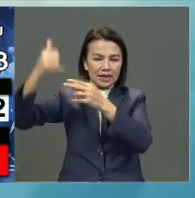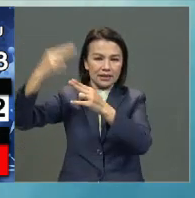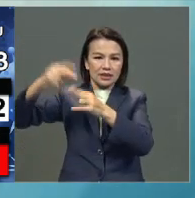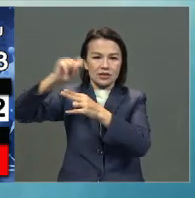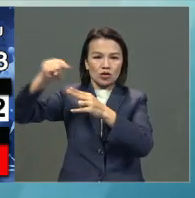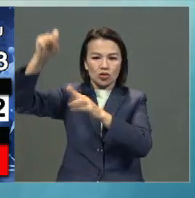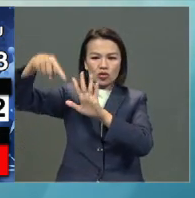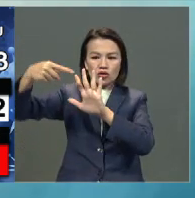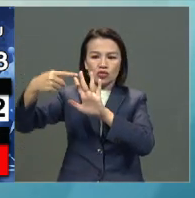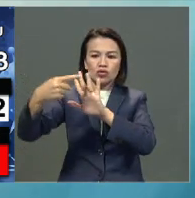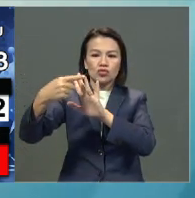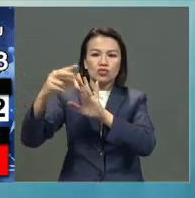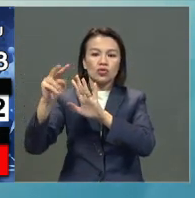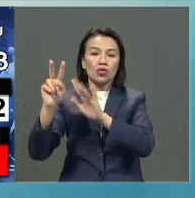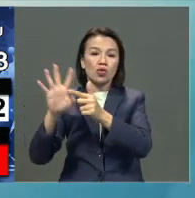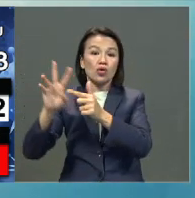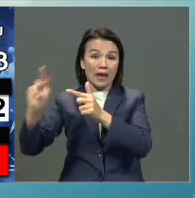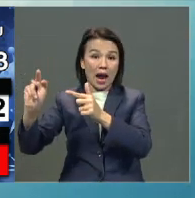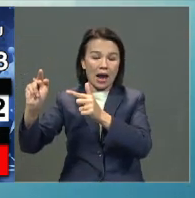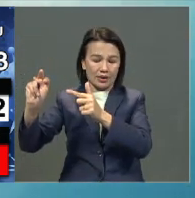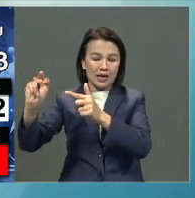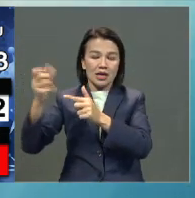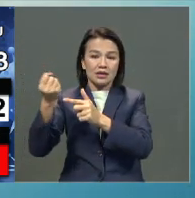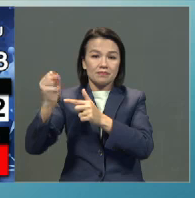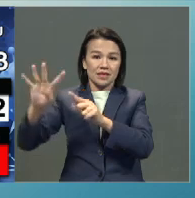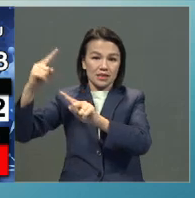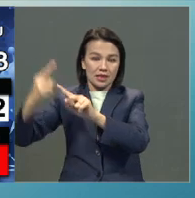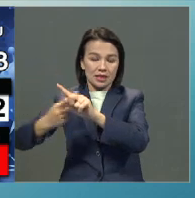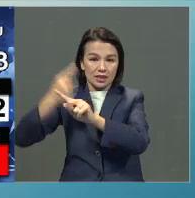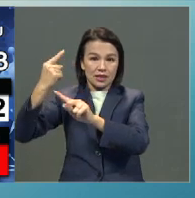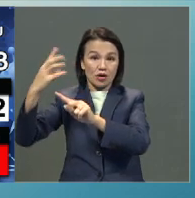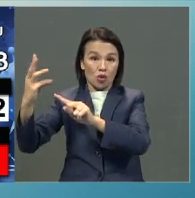ปีกลับมาจากประเทศซูดานมาถึงไทยวันที่ 24มิถุนายนเข้าพักที่สัตว์ agel